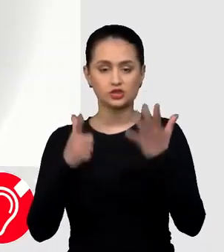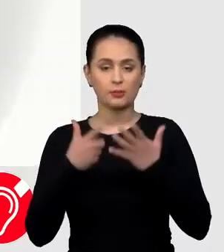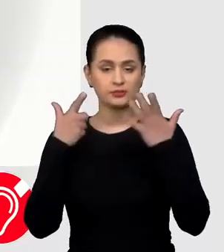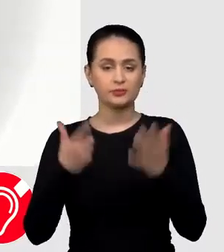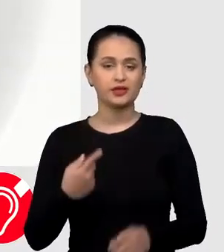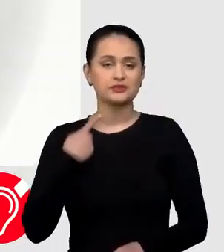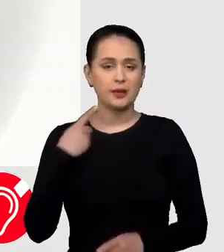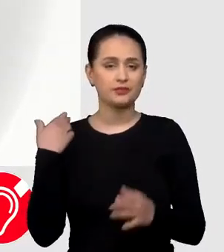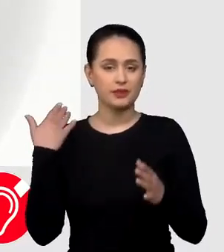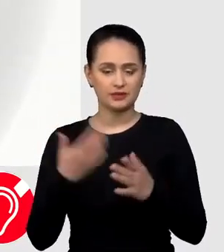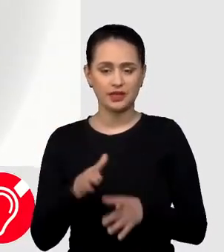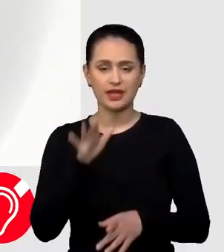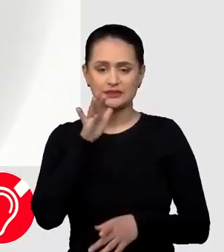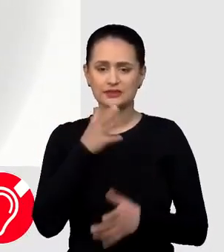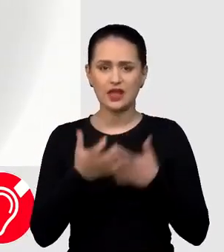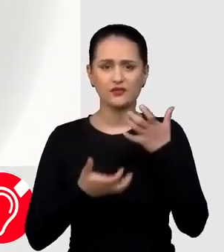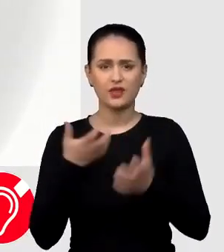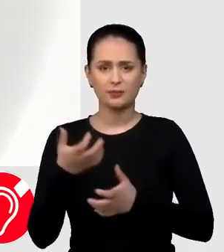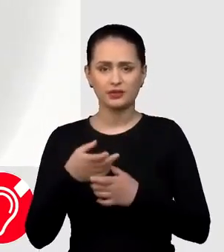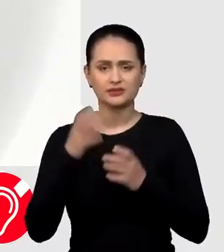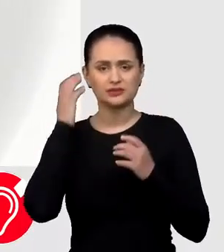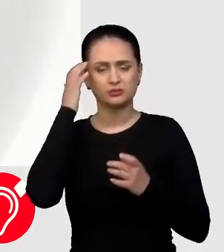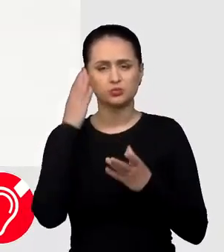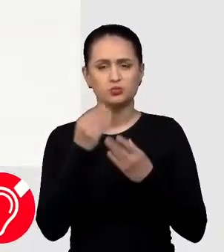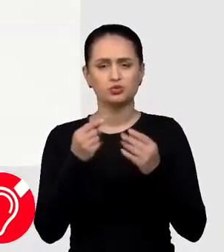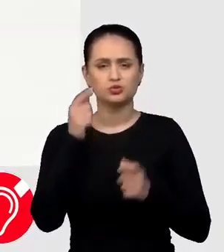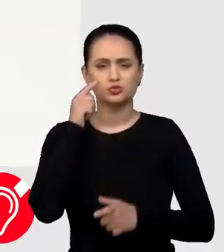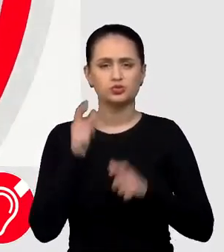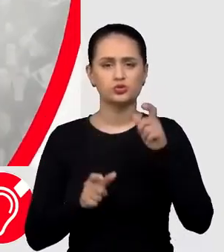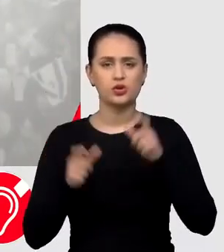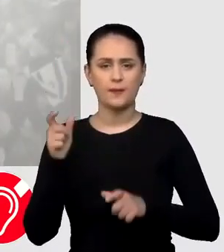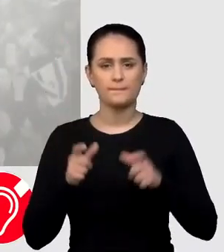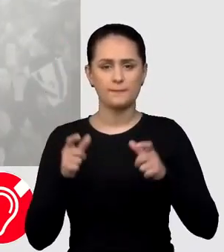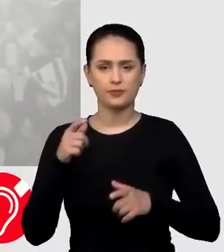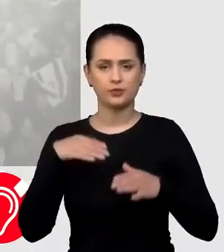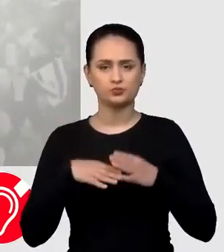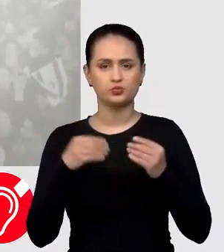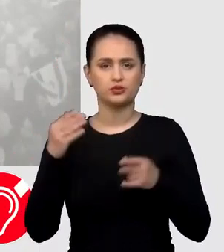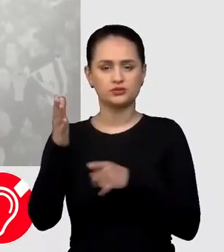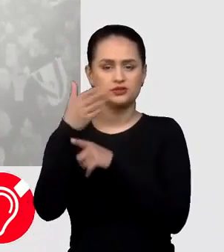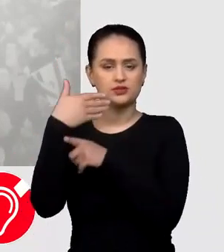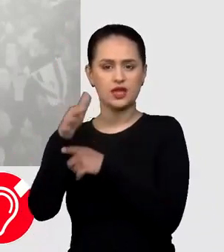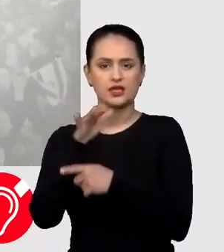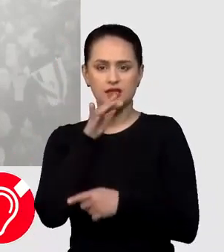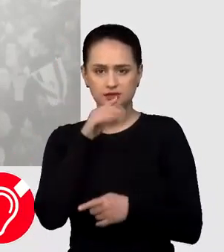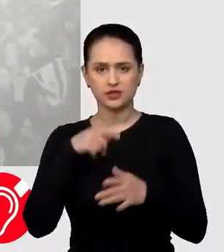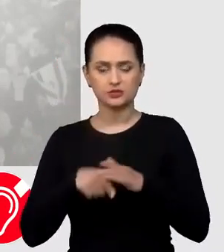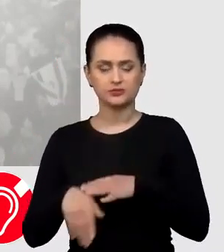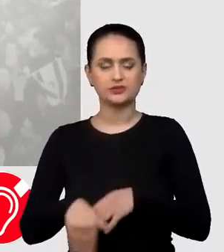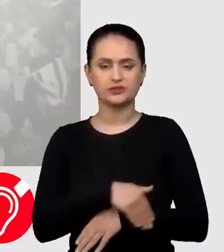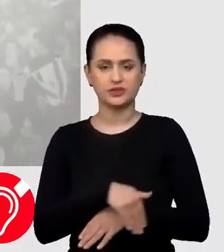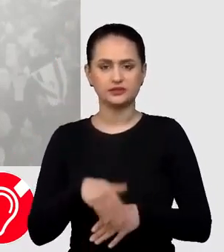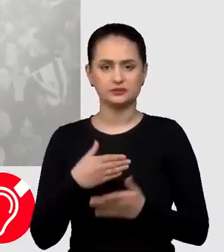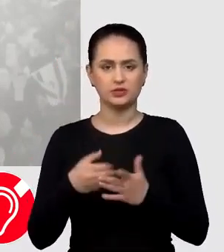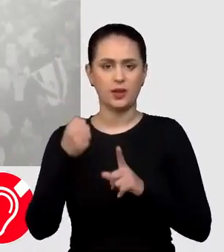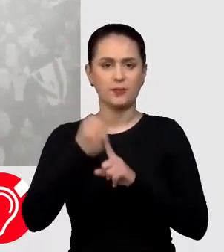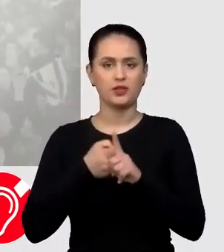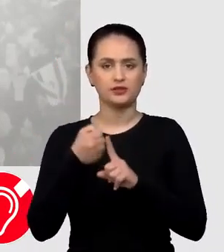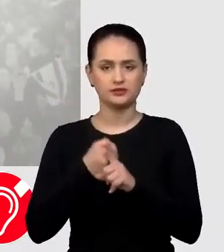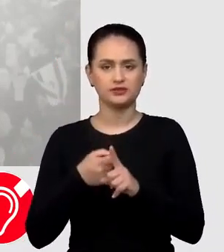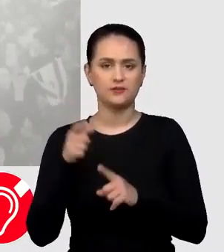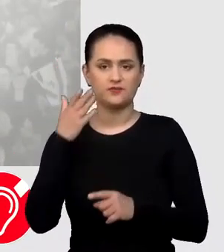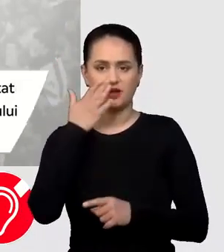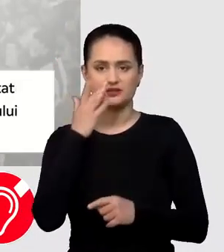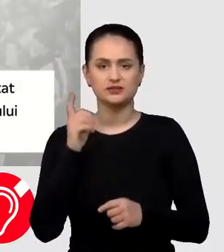De 17 săptămâni, Israelul fierbe. Sâmbătă, 10.000 de oameni sub o mare de steaguri israeliene au ieșit pe străzile din Tel Aviv